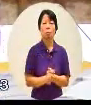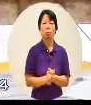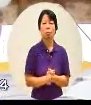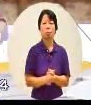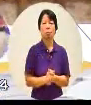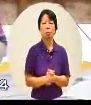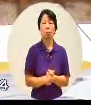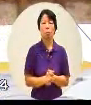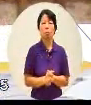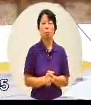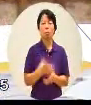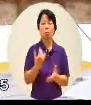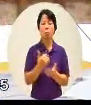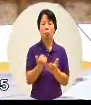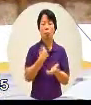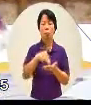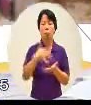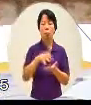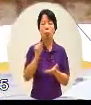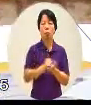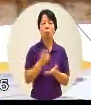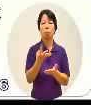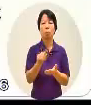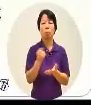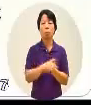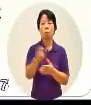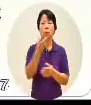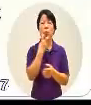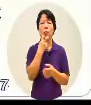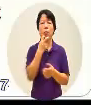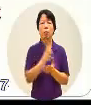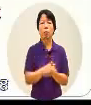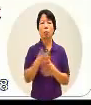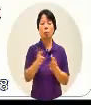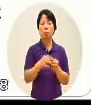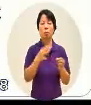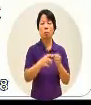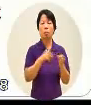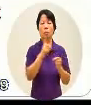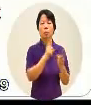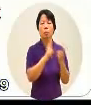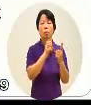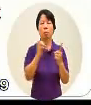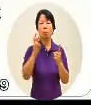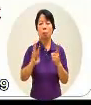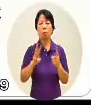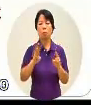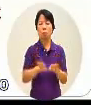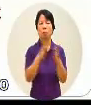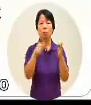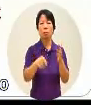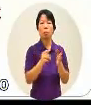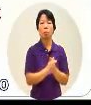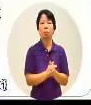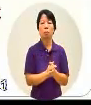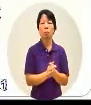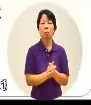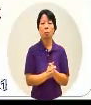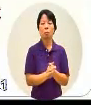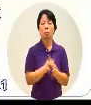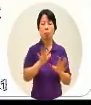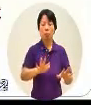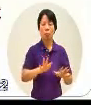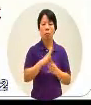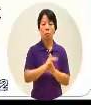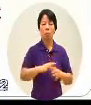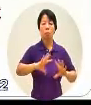教，十二年国教我们到底编多少经费？来，这是中央的，中央哦，从103年上路嘛，是不是103年，也就是现